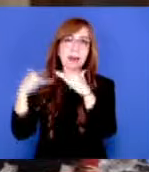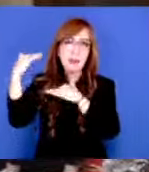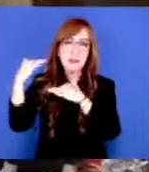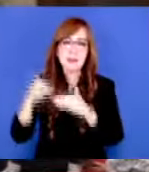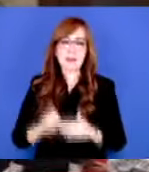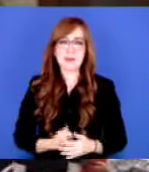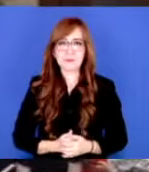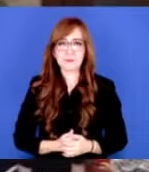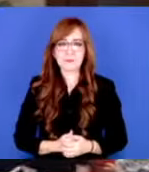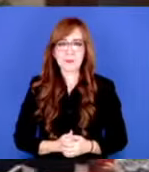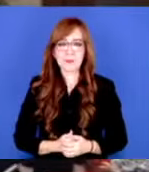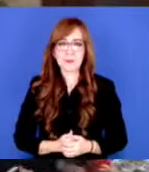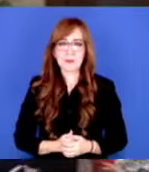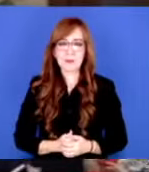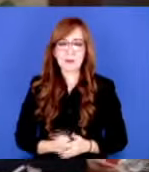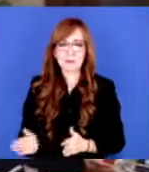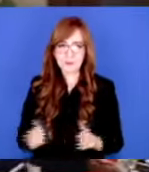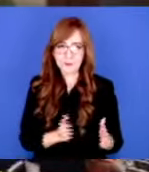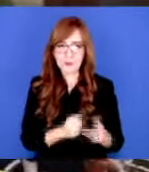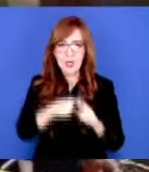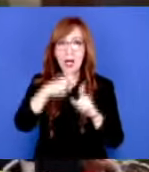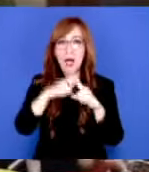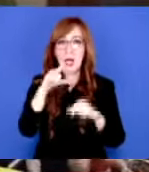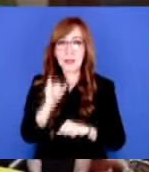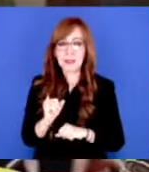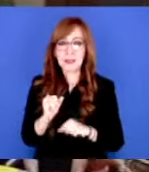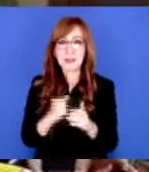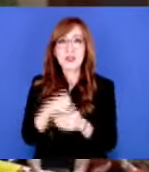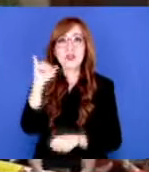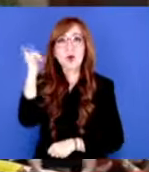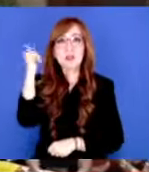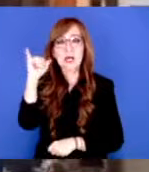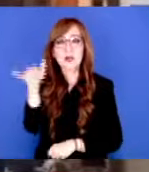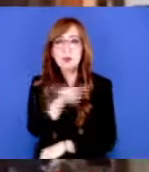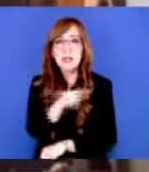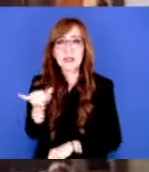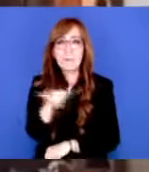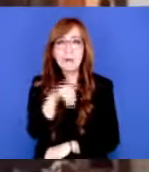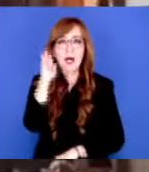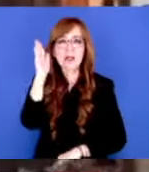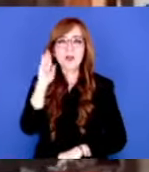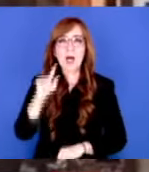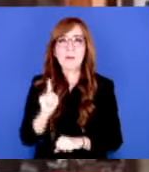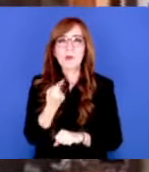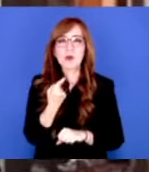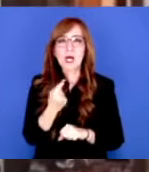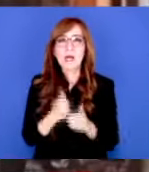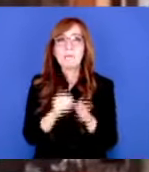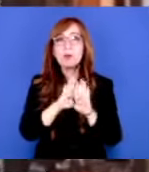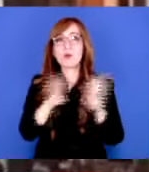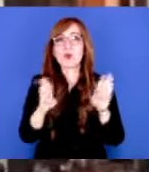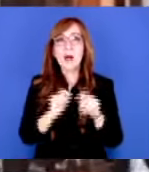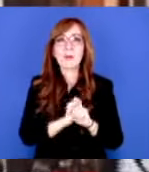Perhubungan hal yang sama juga diberlakukan Kai Das 6 Yogyakarta yang telah membuka tiket perjalanan kereta api